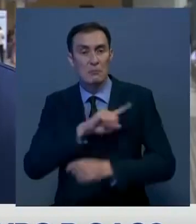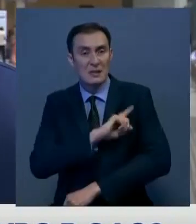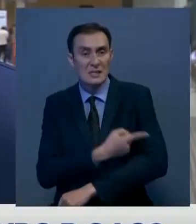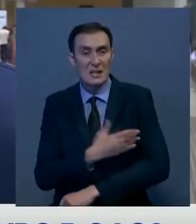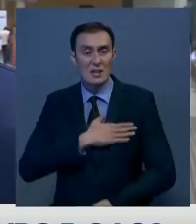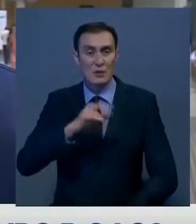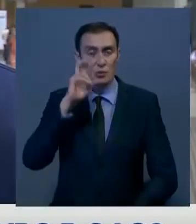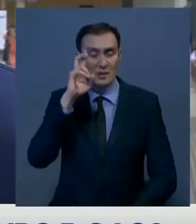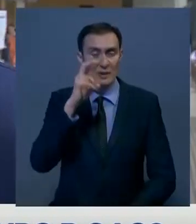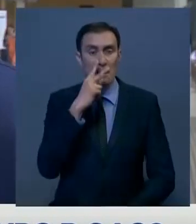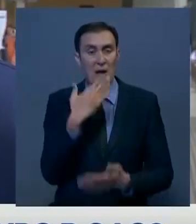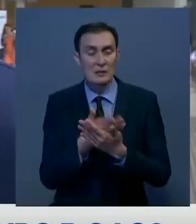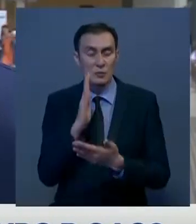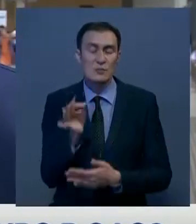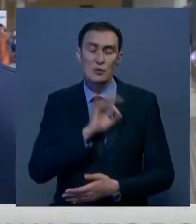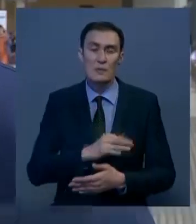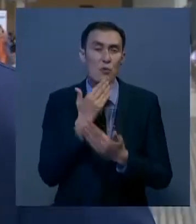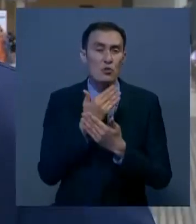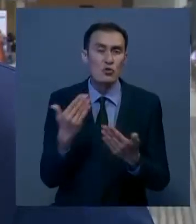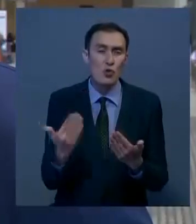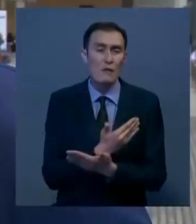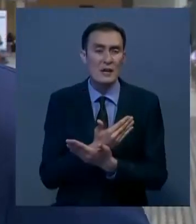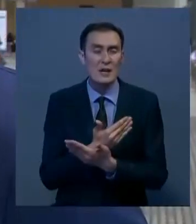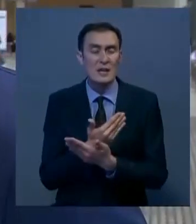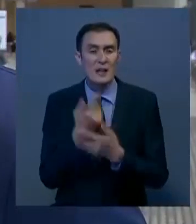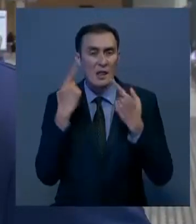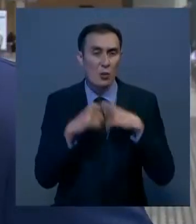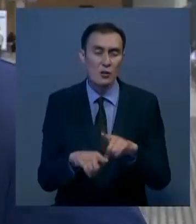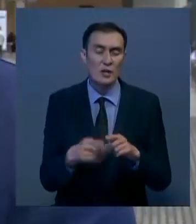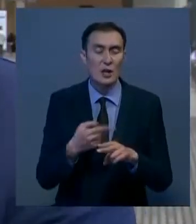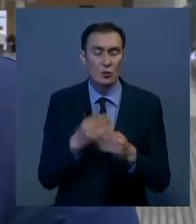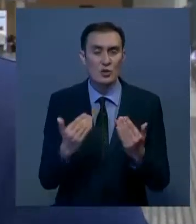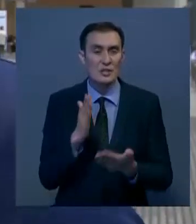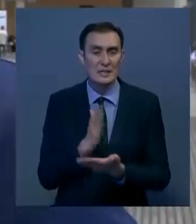демонстрации контента однозначно будут использованы самые последние передовые технологии, имеющиеся сейчас на рынке.